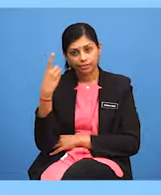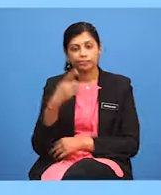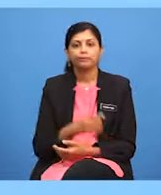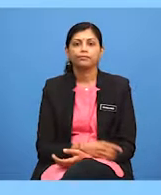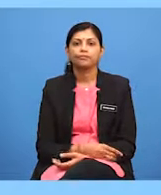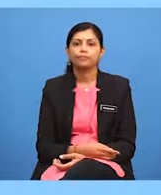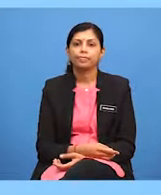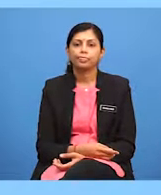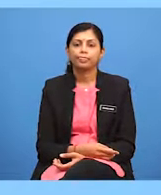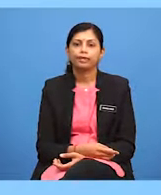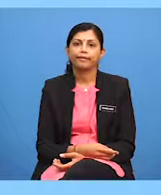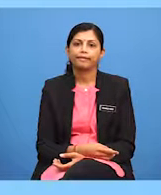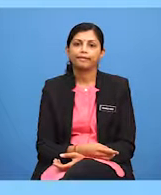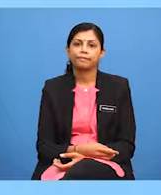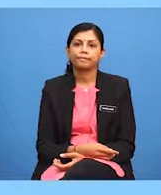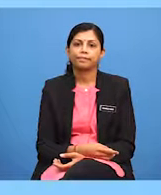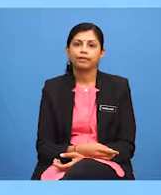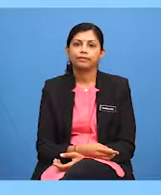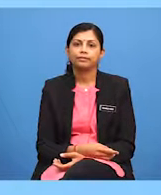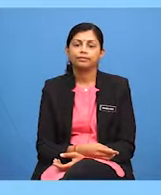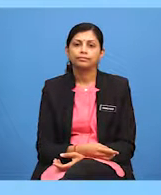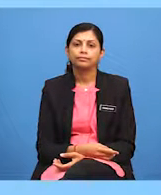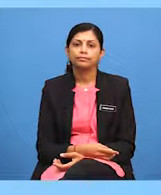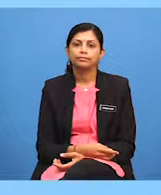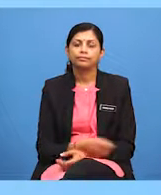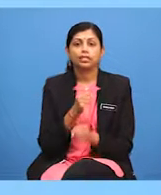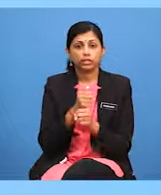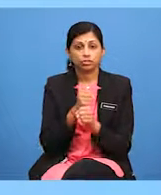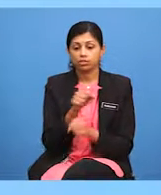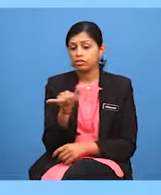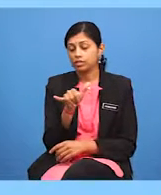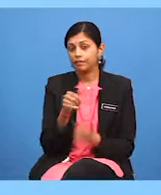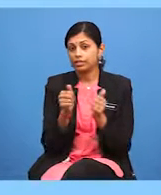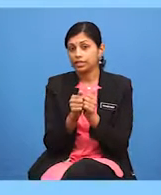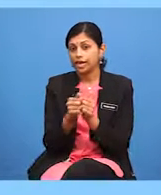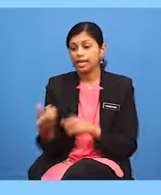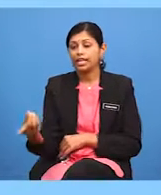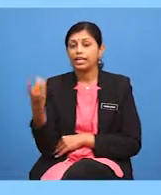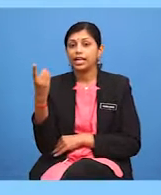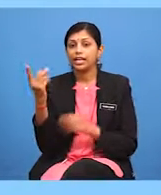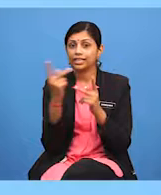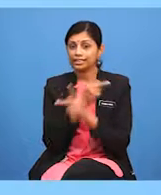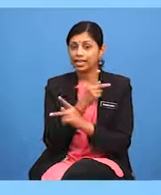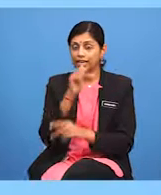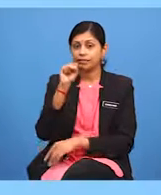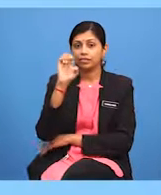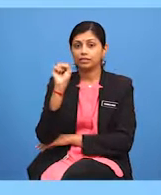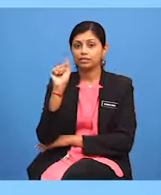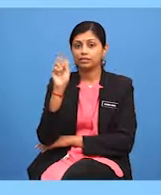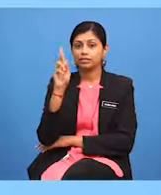badan. Kerja adalah sama dengan daya darab sasaran.